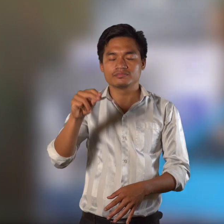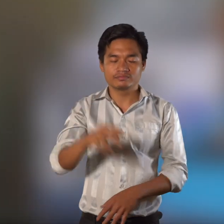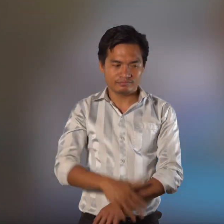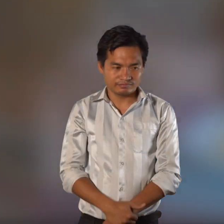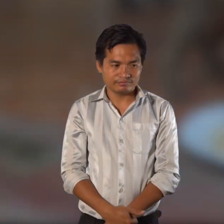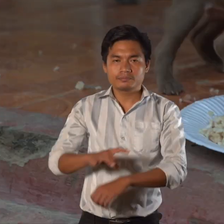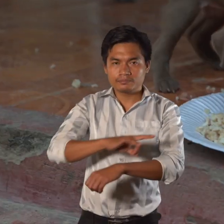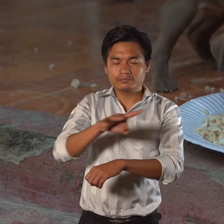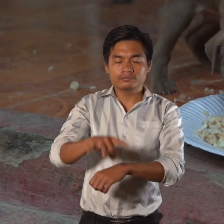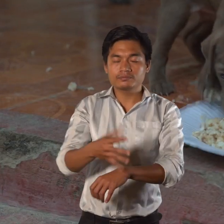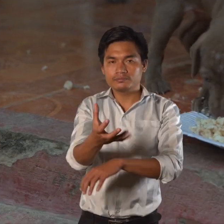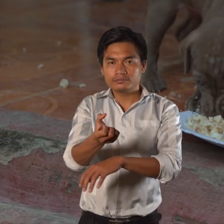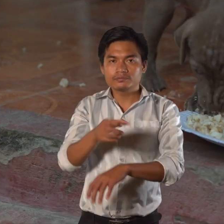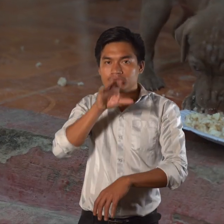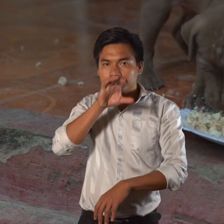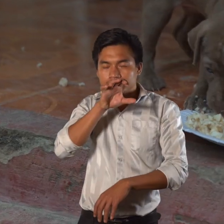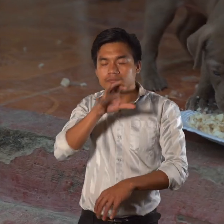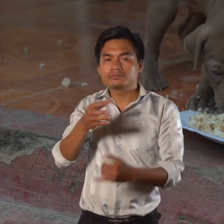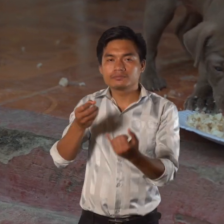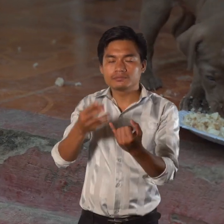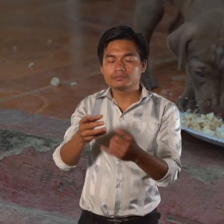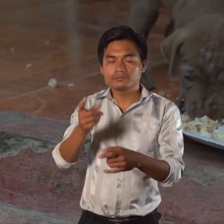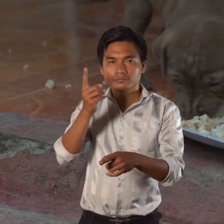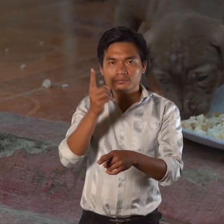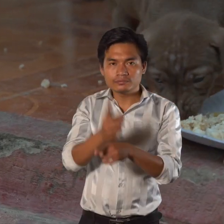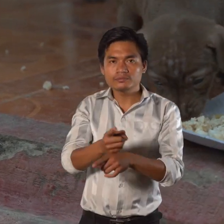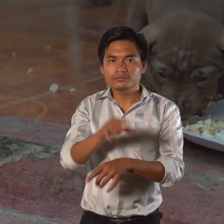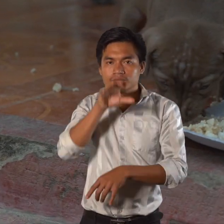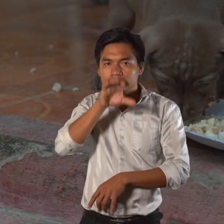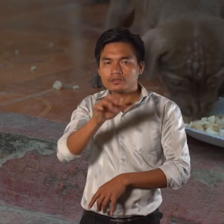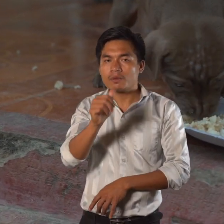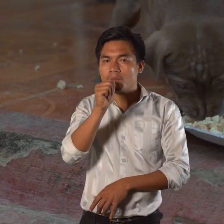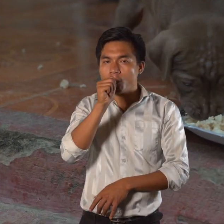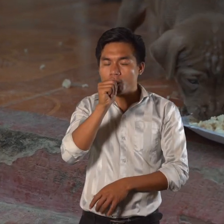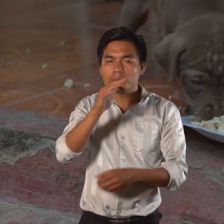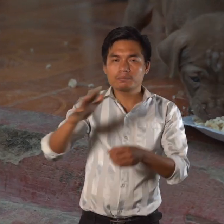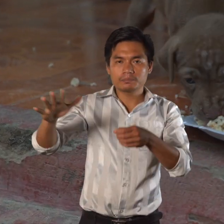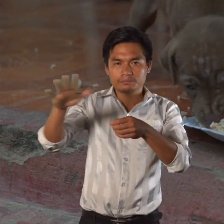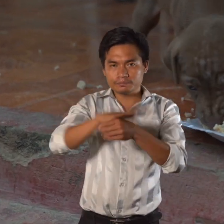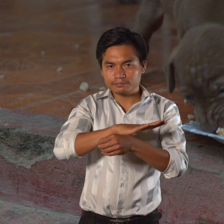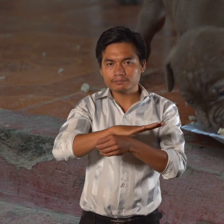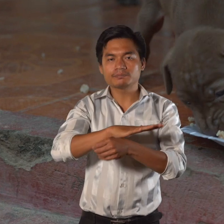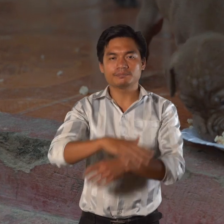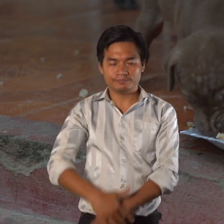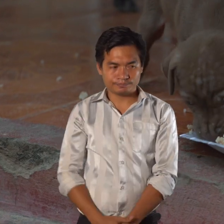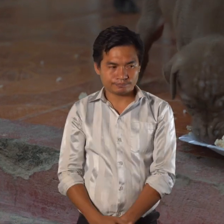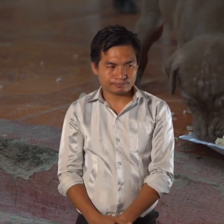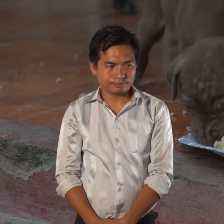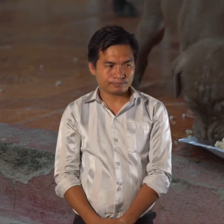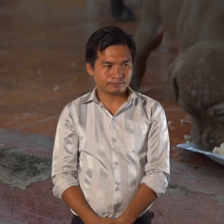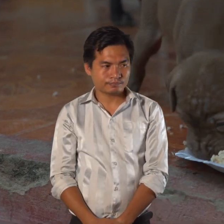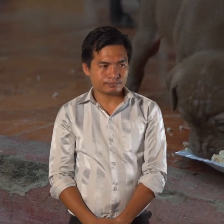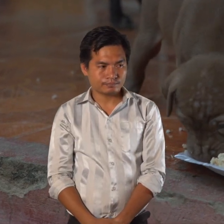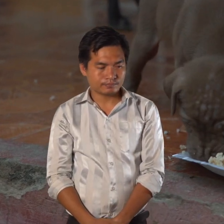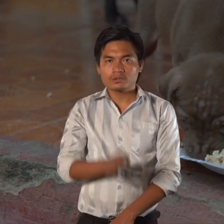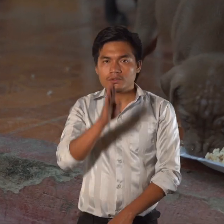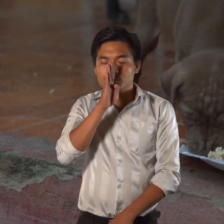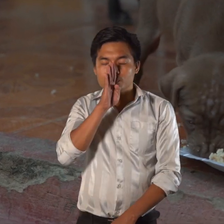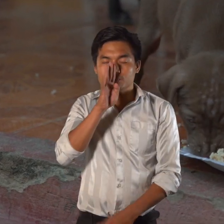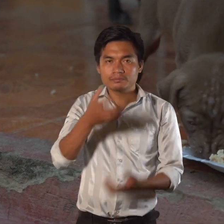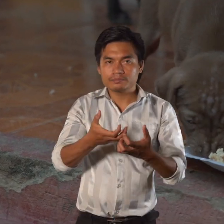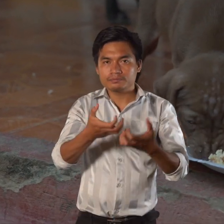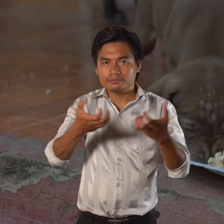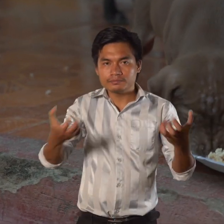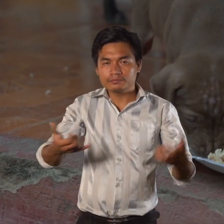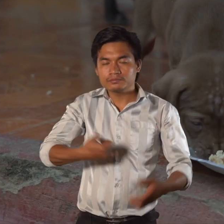មវាទេពេលយើងយកឆ្កែមកដាច់ខាត់ឆ្កែហ្នឹងត្រូវតែជាឆ្កែដែលទទួលបានទឹកដោះមេវាគ្រប់គ្រាន់